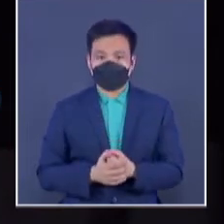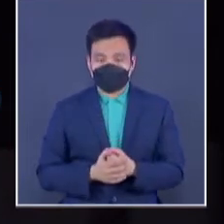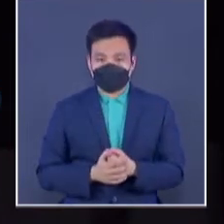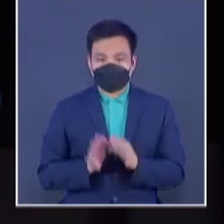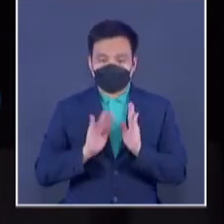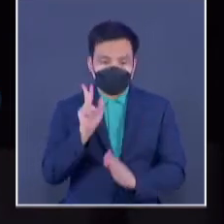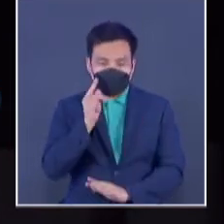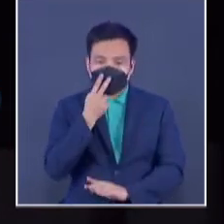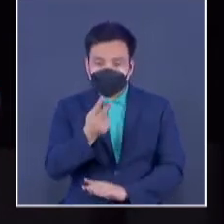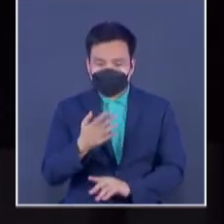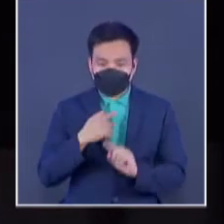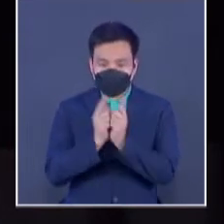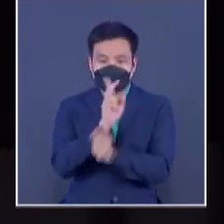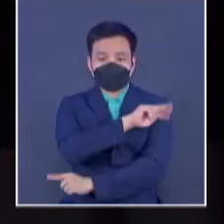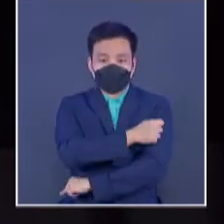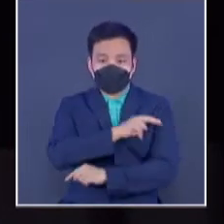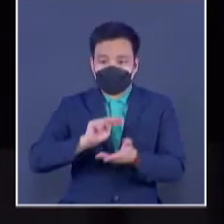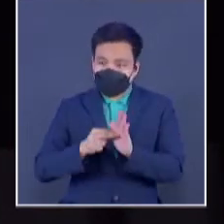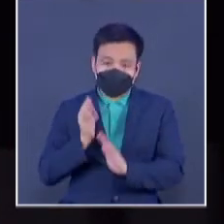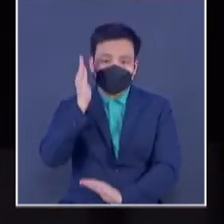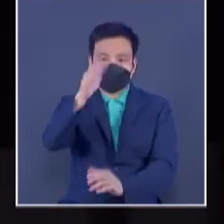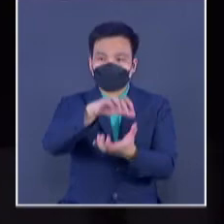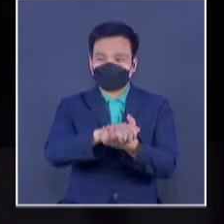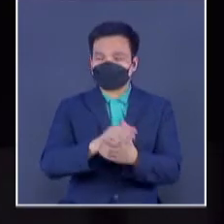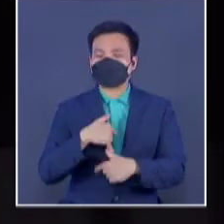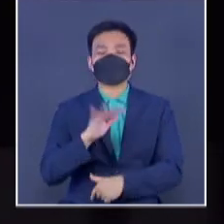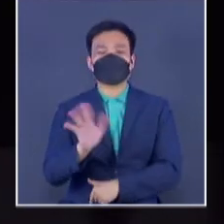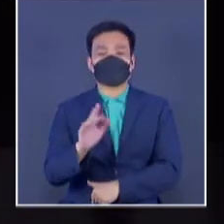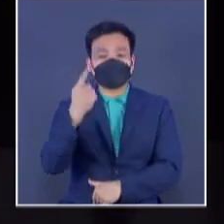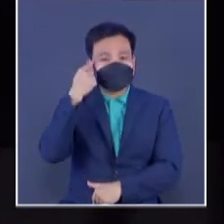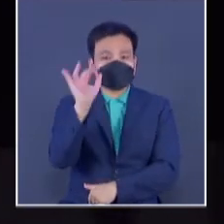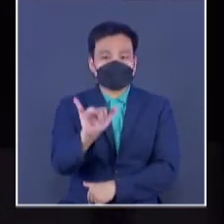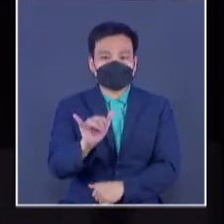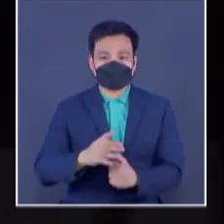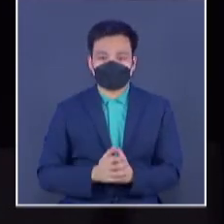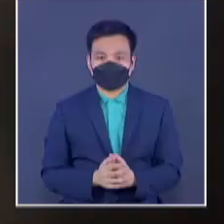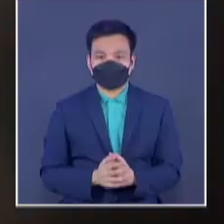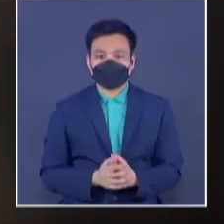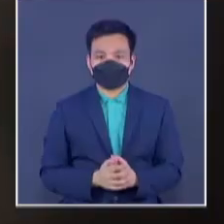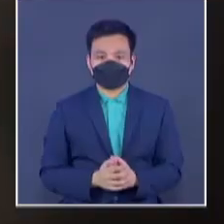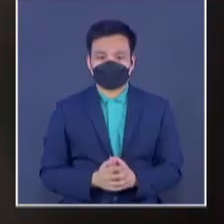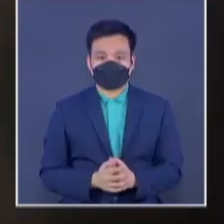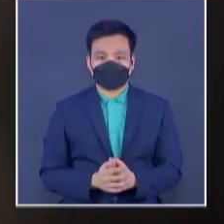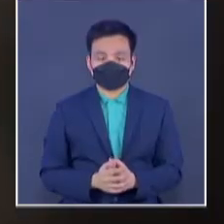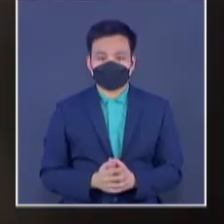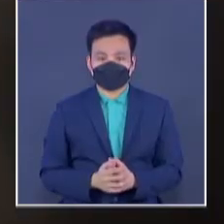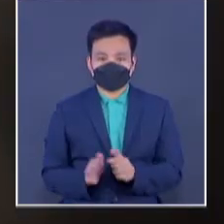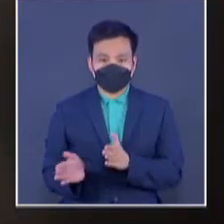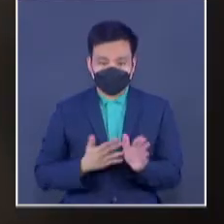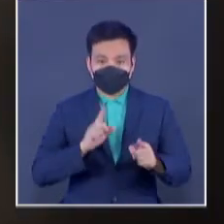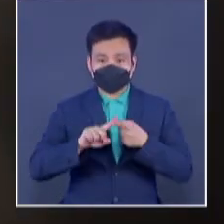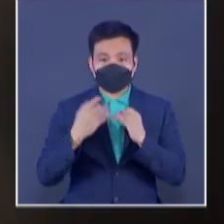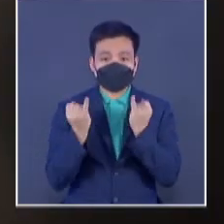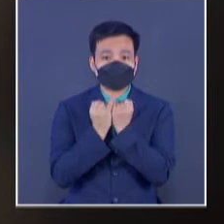ยอะไรอย่างเงี้ยคือแบบไม่ได้มีแผนเร็วๆนี้ค่ะ ส่วนข่าวของเพื่อนสนิทนะคะอย่างคุณอเล็กธีรเดชที่โด